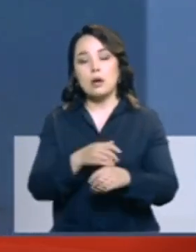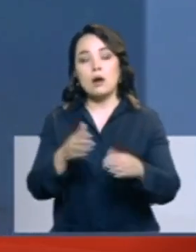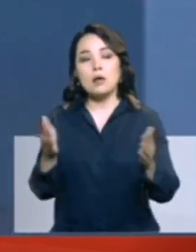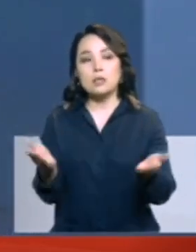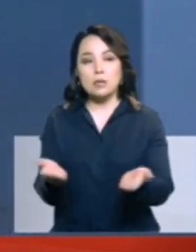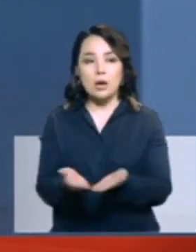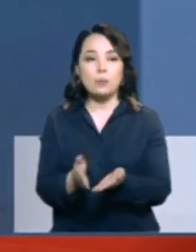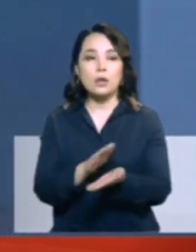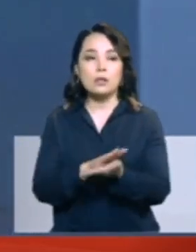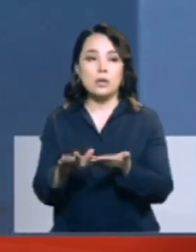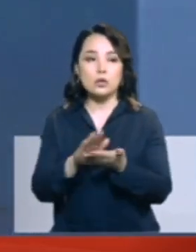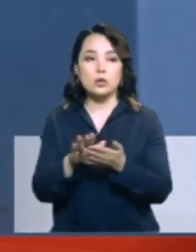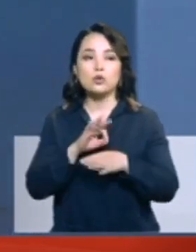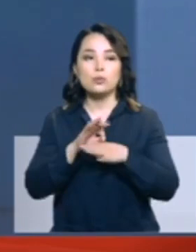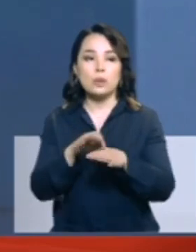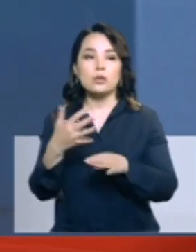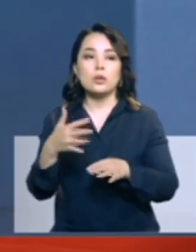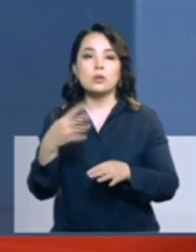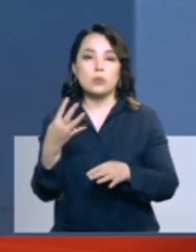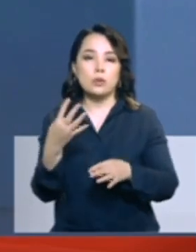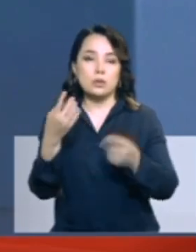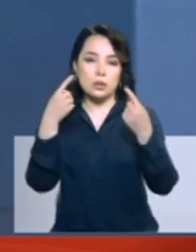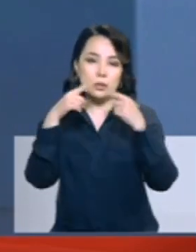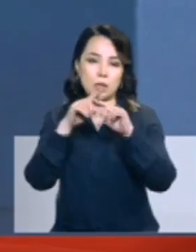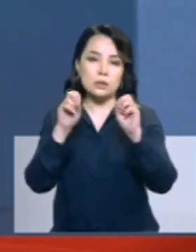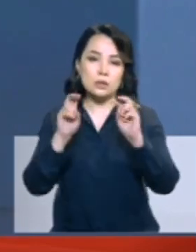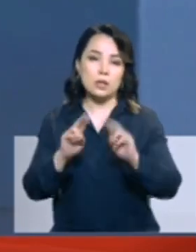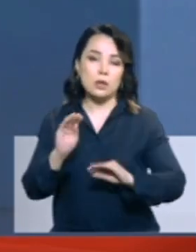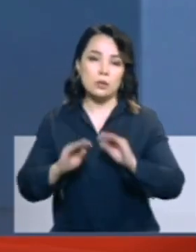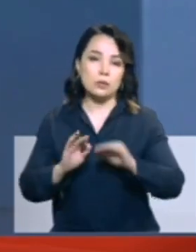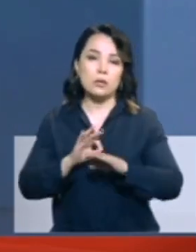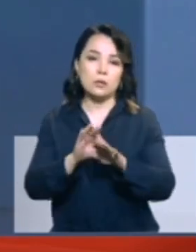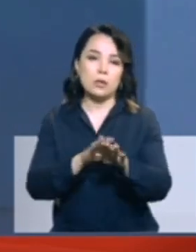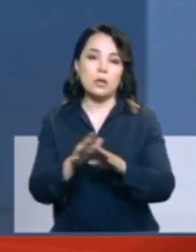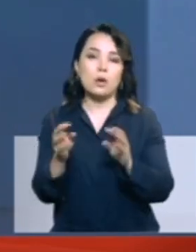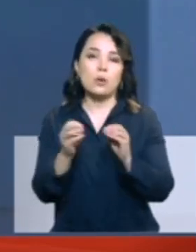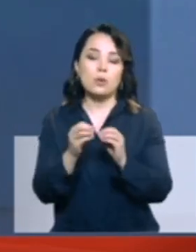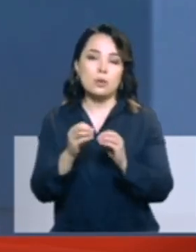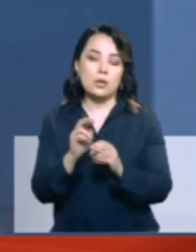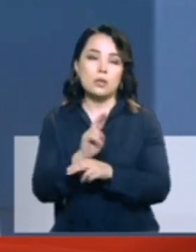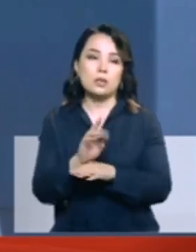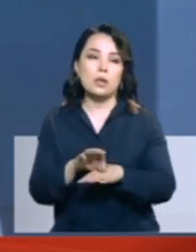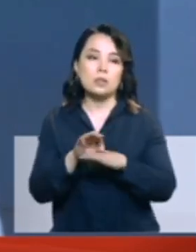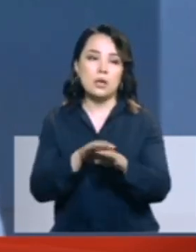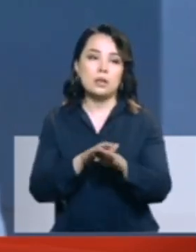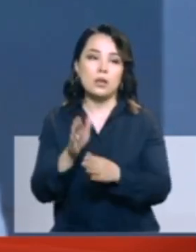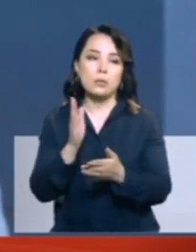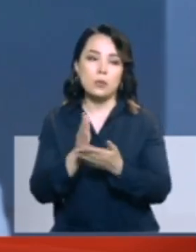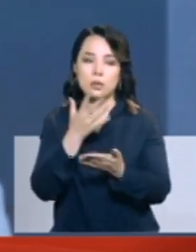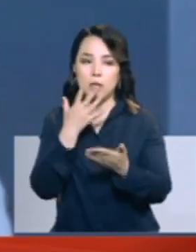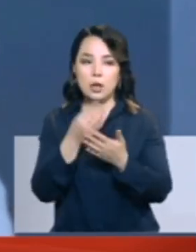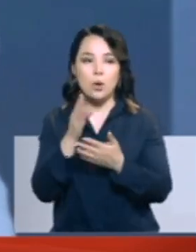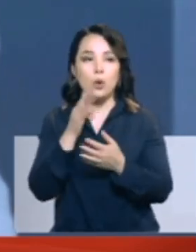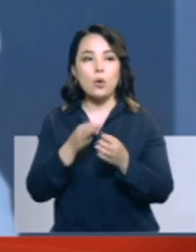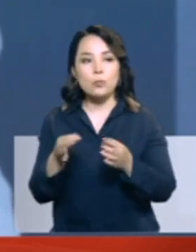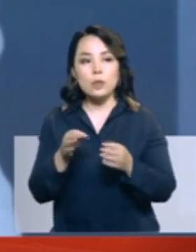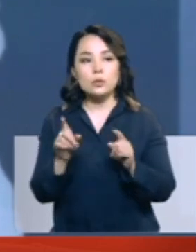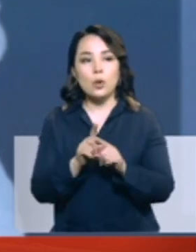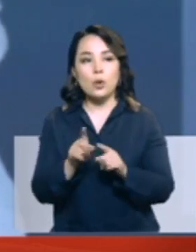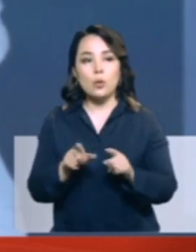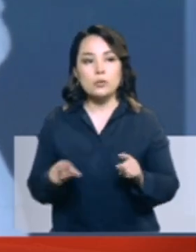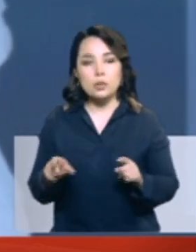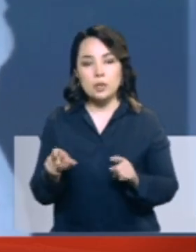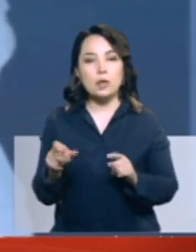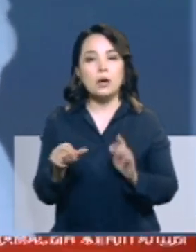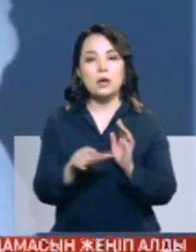мен каналдар тазартылып, 54 гидротехникалық қондырғы, 10 гидробекет жөнделеді. Мұнан бөлек облыстағы өзендерде тағы 6